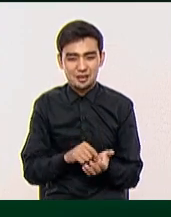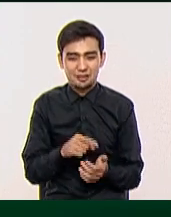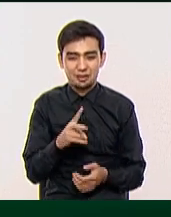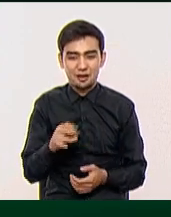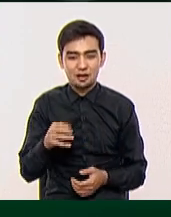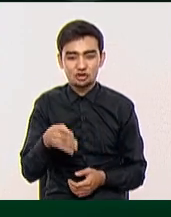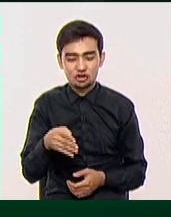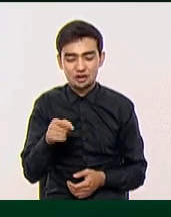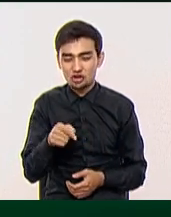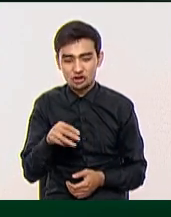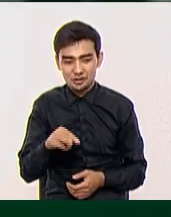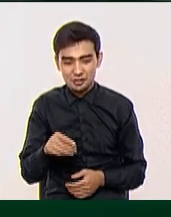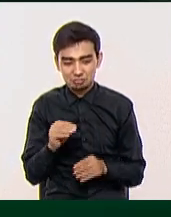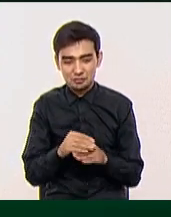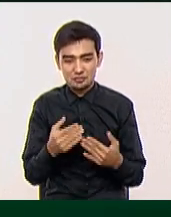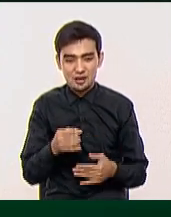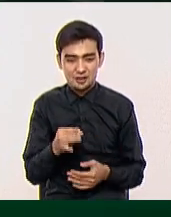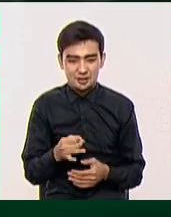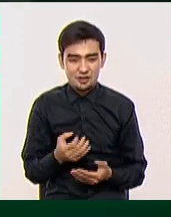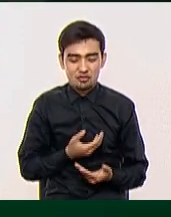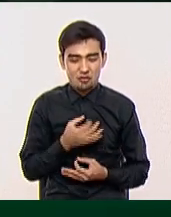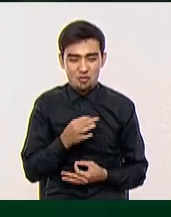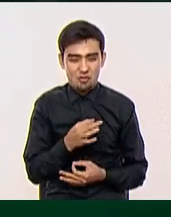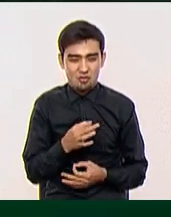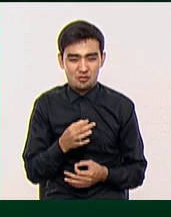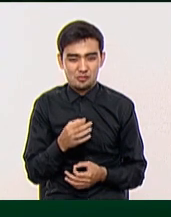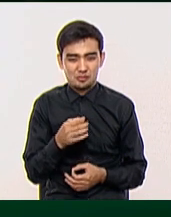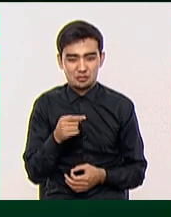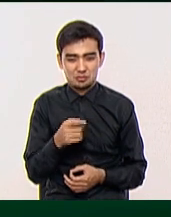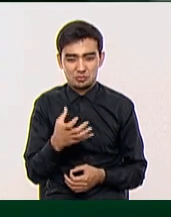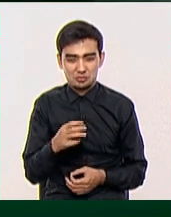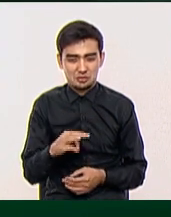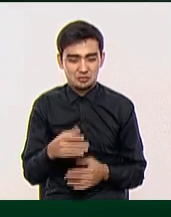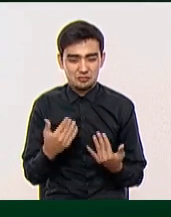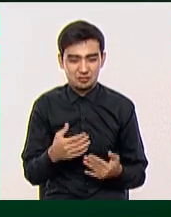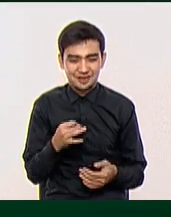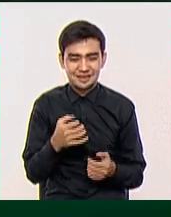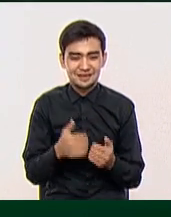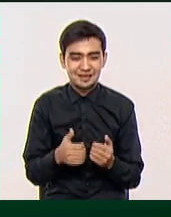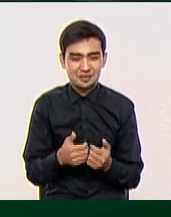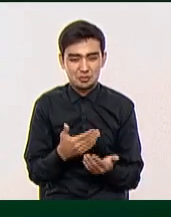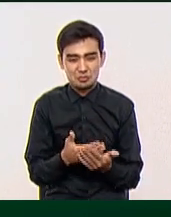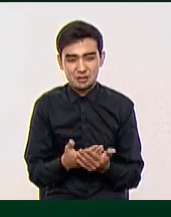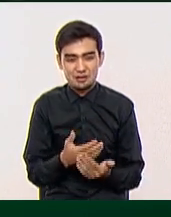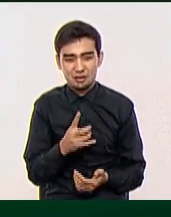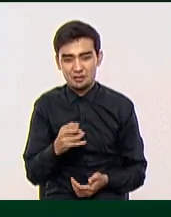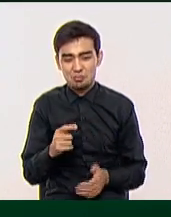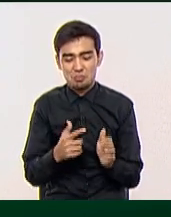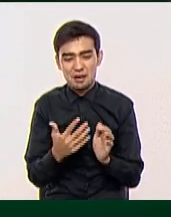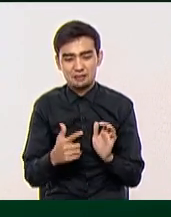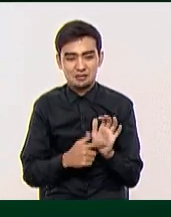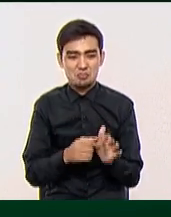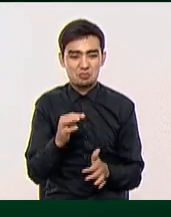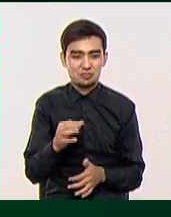величина прожиточного минимума чуть более чем на 1500 тенге. То есть в среднем рост на 5-7%.